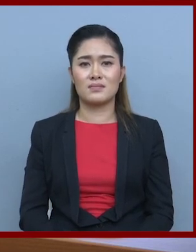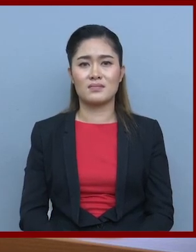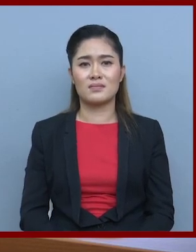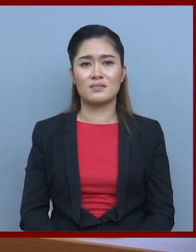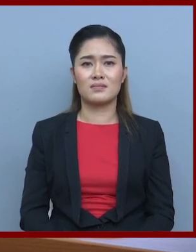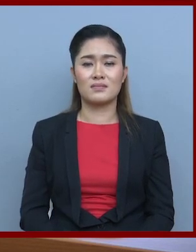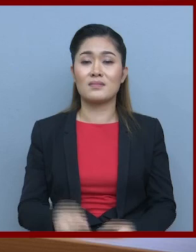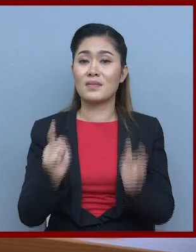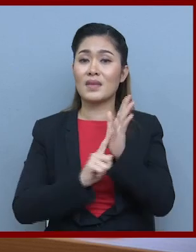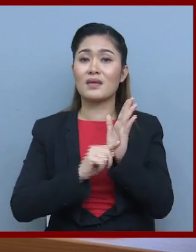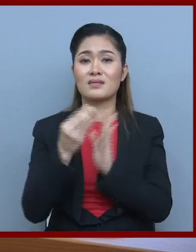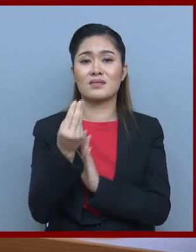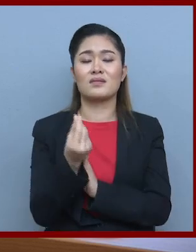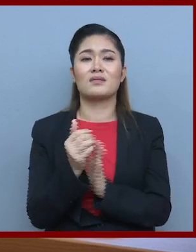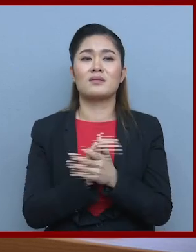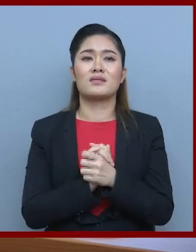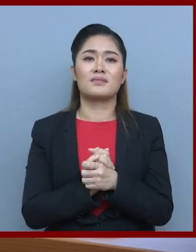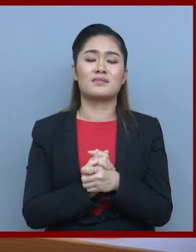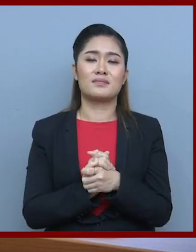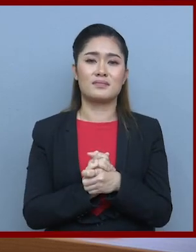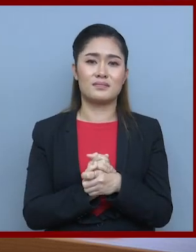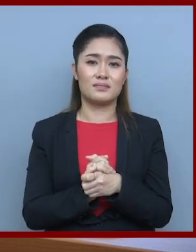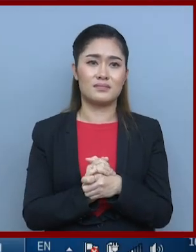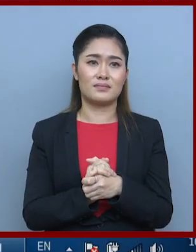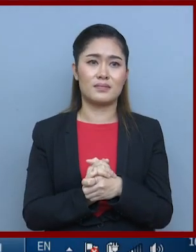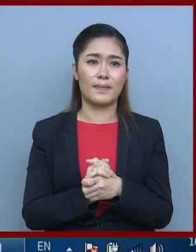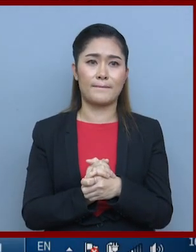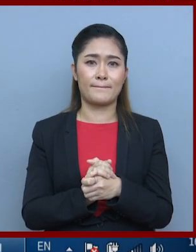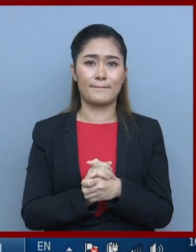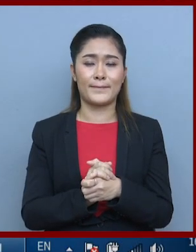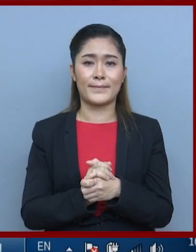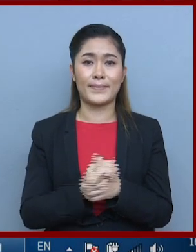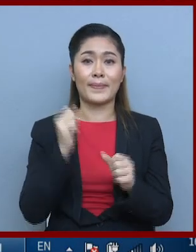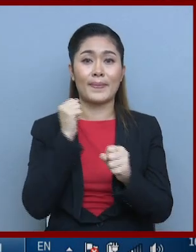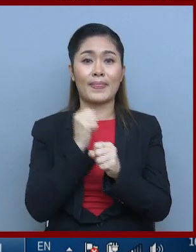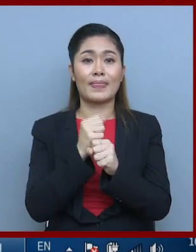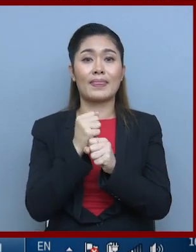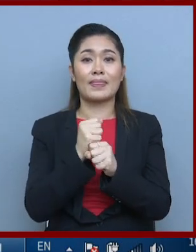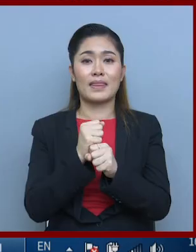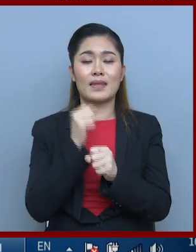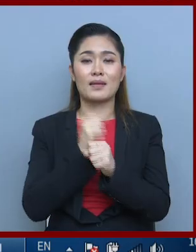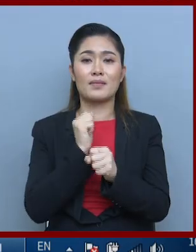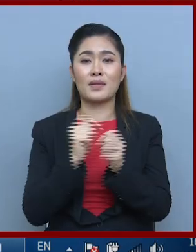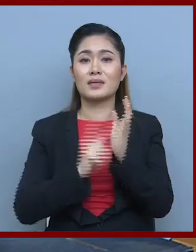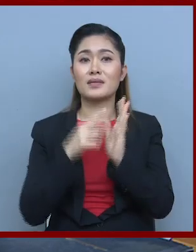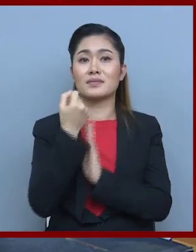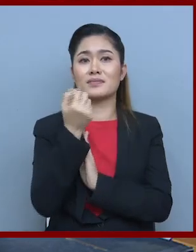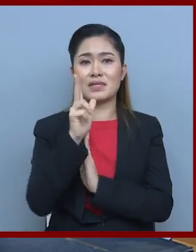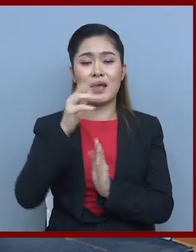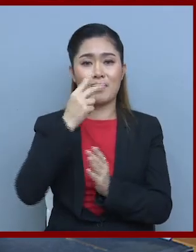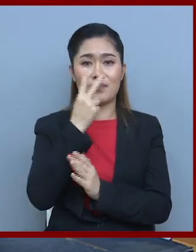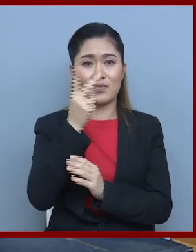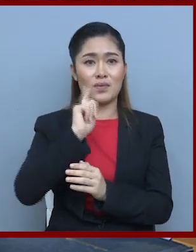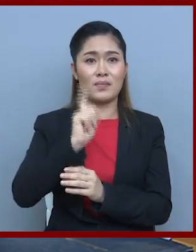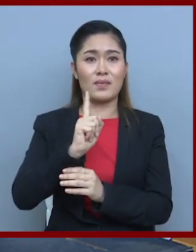อ้าวนี่ใบงานที่อาจจะใบงาน13เนี่ยเราก็จะได้เห็นการ